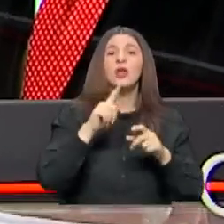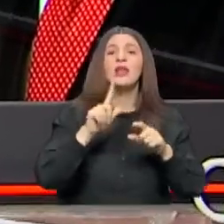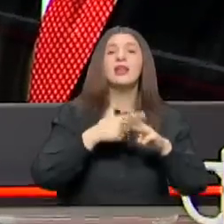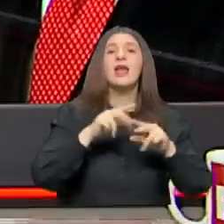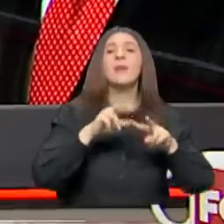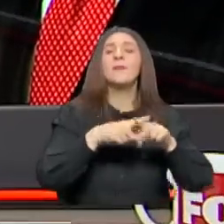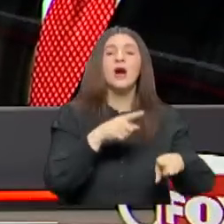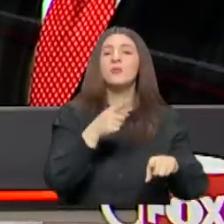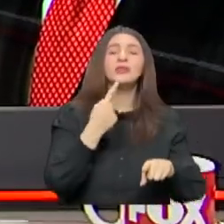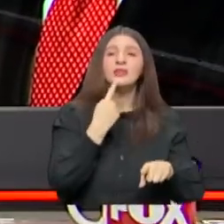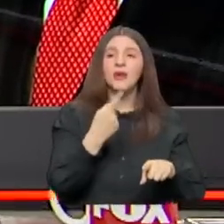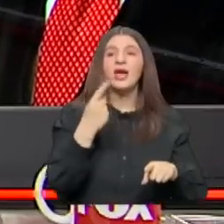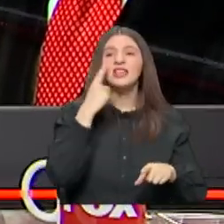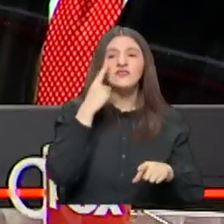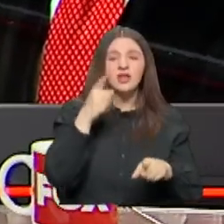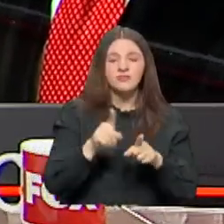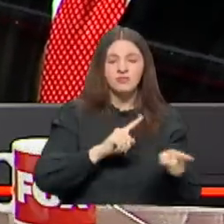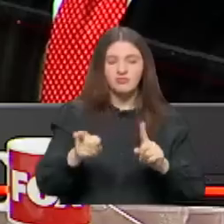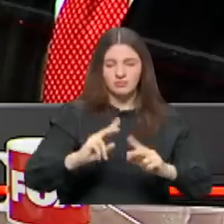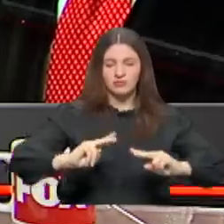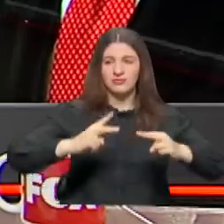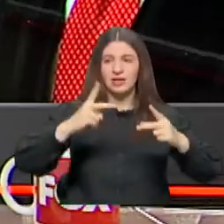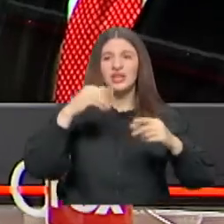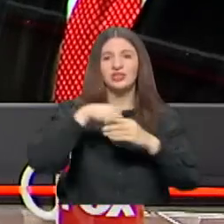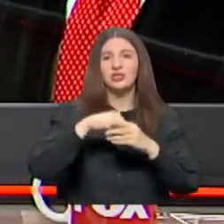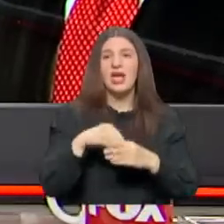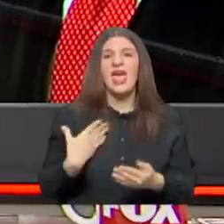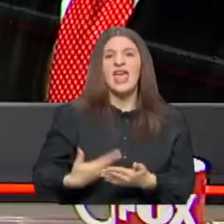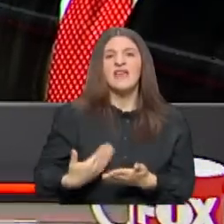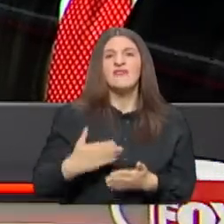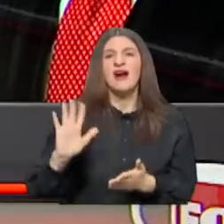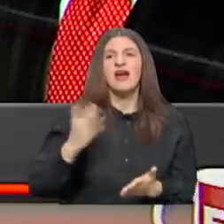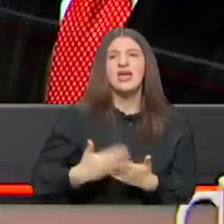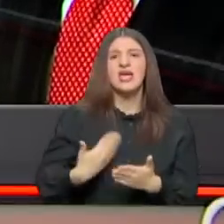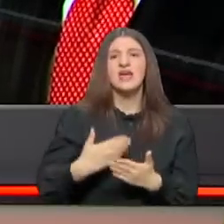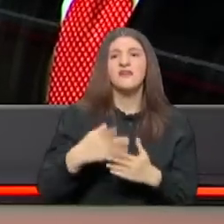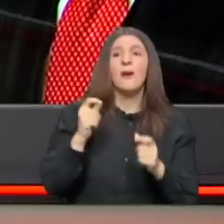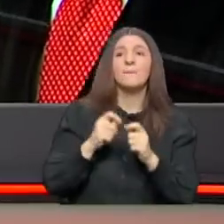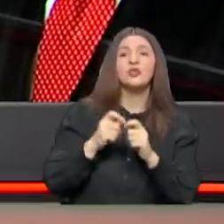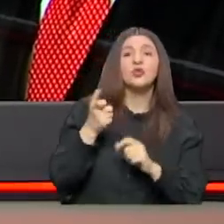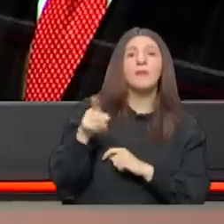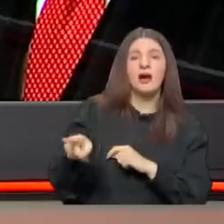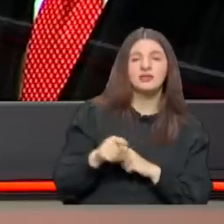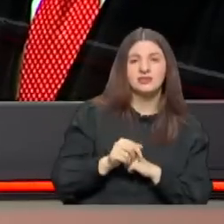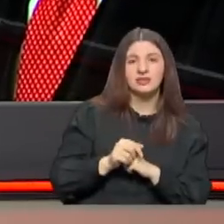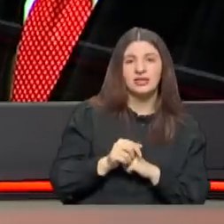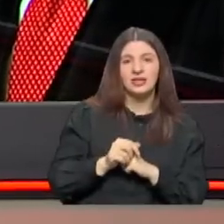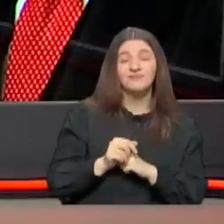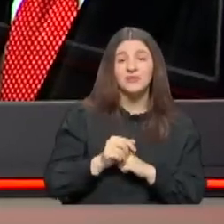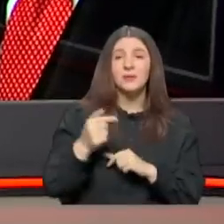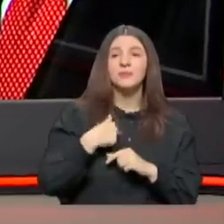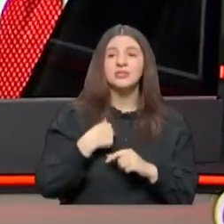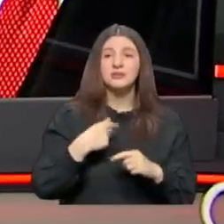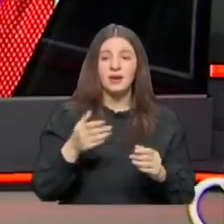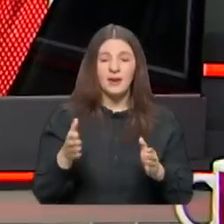Bunlar devlette sağda solda bir takım kademelere geldiklerinde eyvah, eyvah yani. Beşik uleması. Efendim bizim